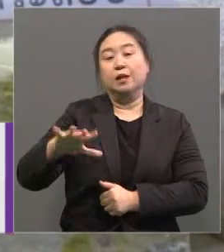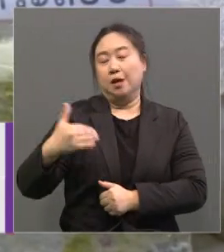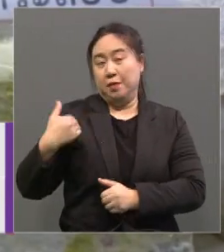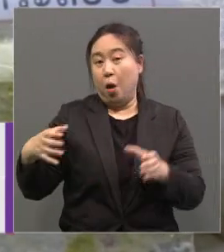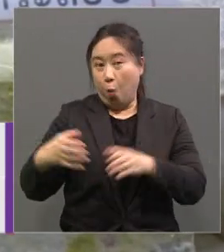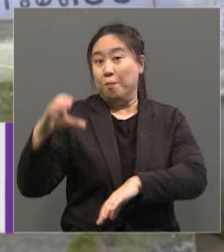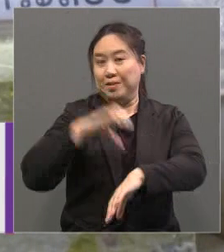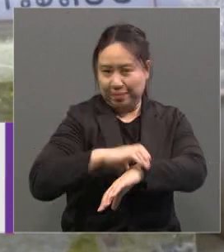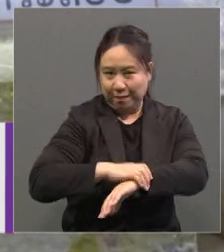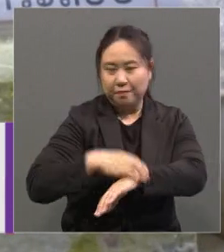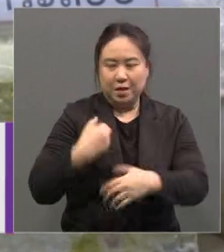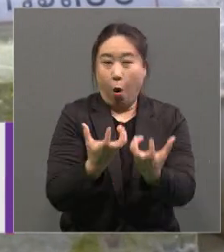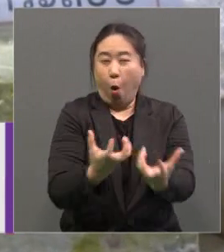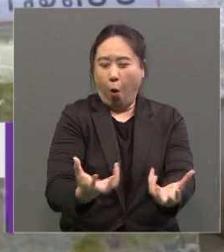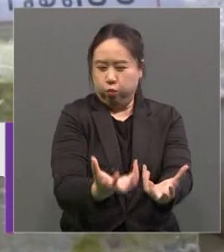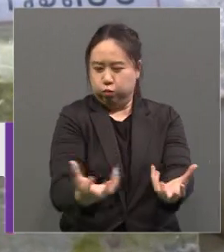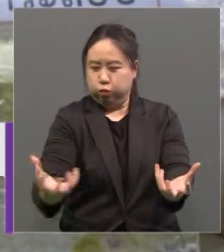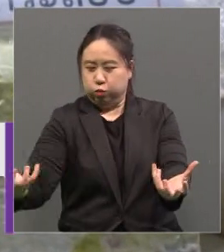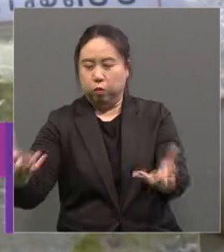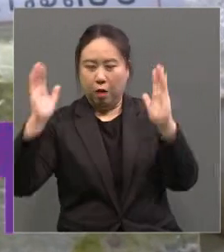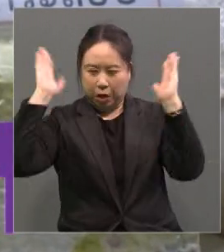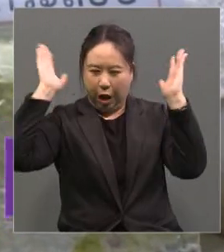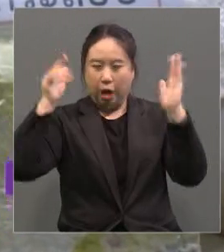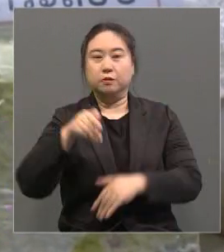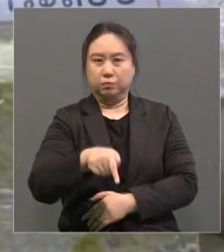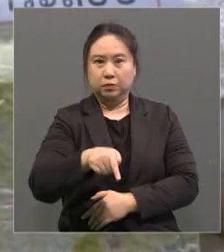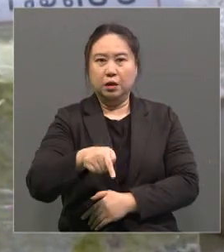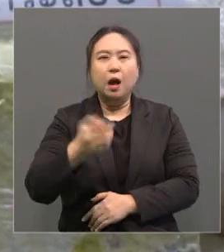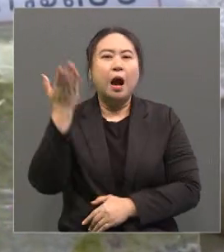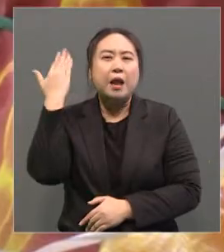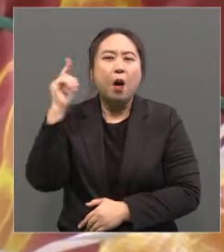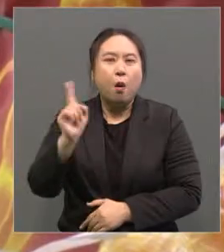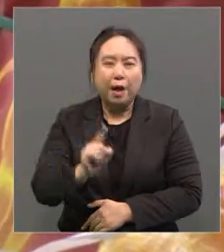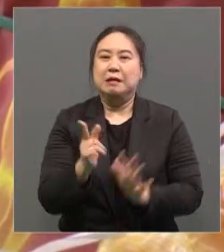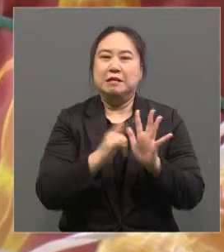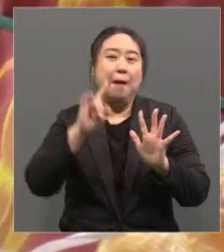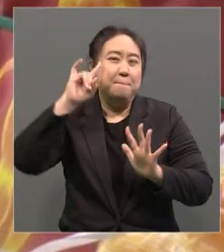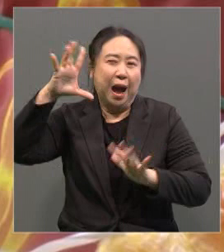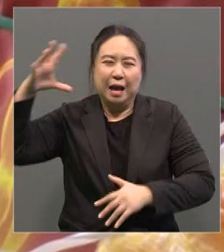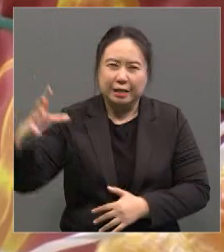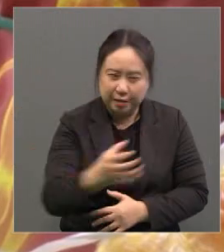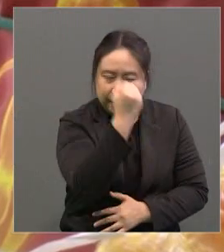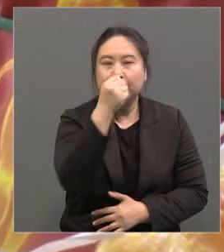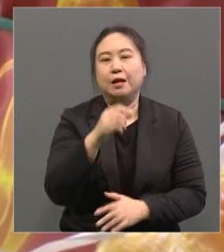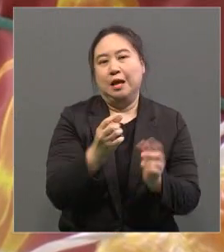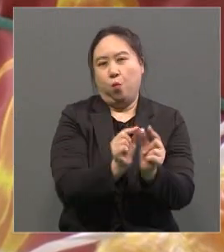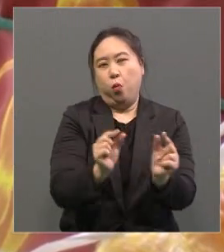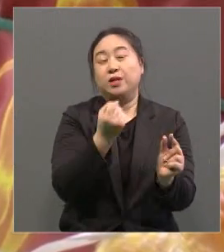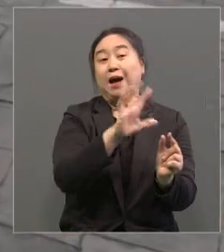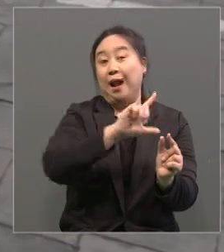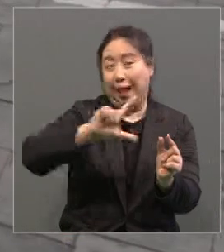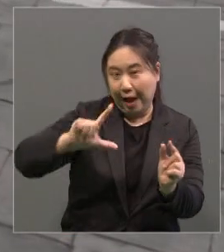กุมนำของกลางมาแถลงข่าวเนี่ยนะคะเรื่องของการนำกำลังเข้าไปตรวจยึดยาบ้า15ล้านเม็ดเฮโรอี